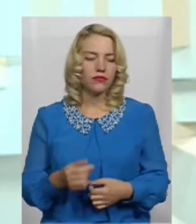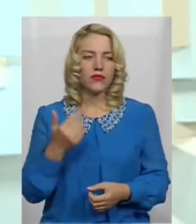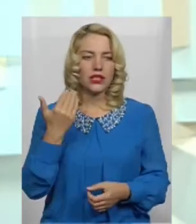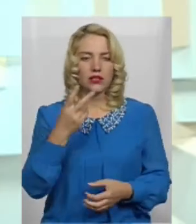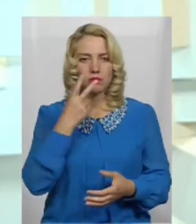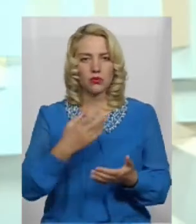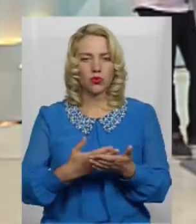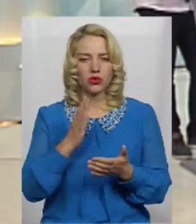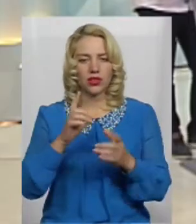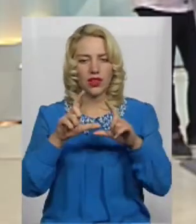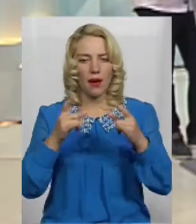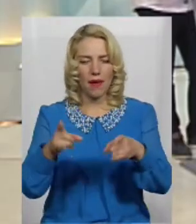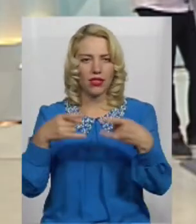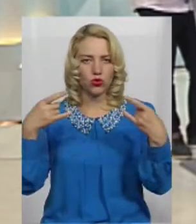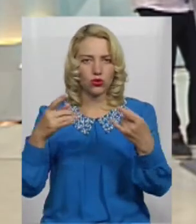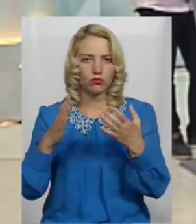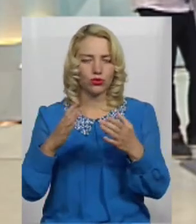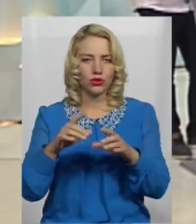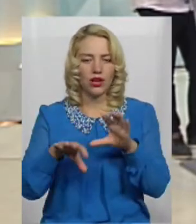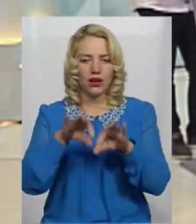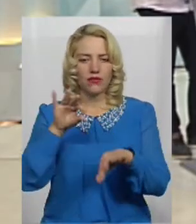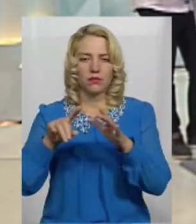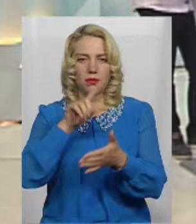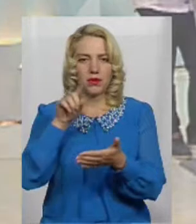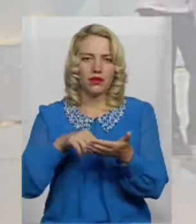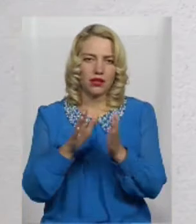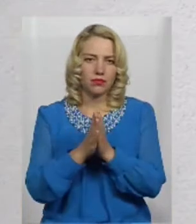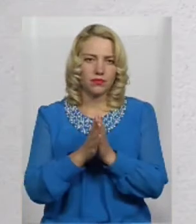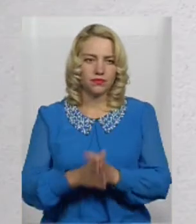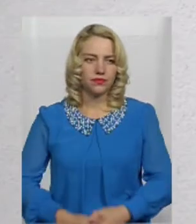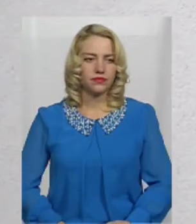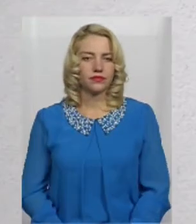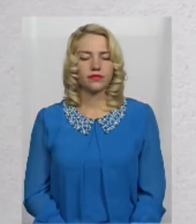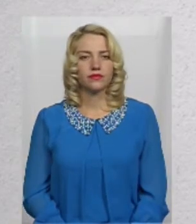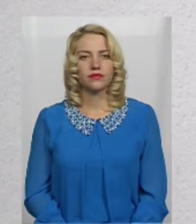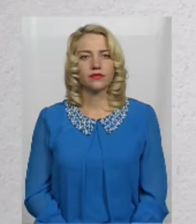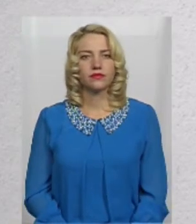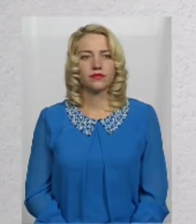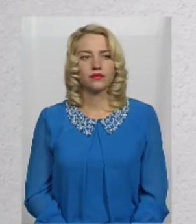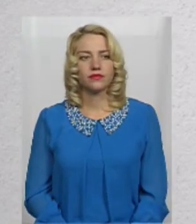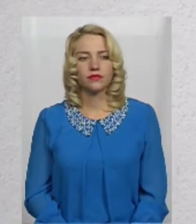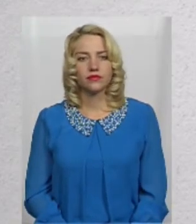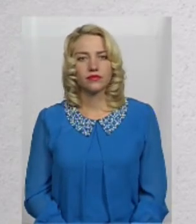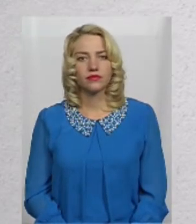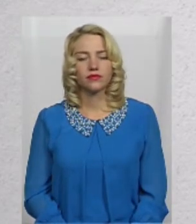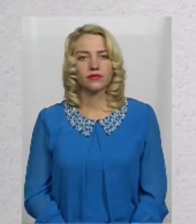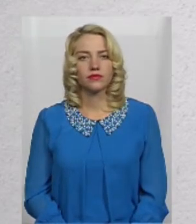з'являться виклики округу за галузями. Попрошу вас визначитись із галузю, і я зачитаю питання.